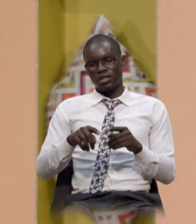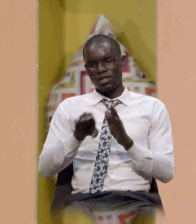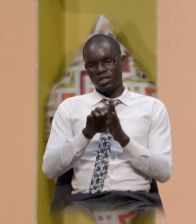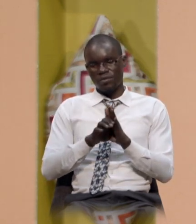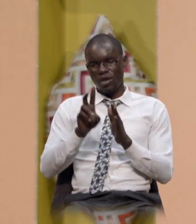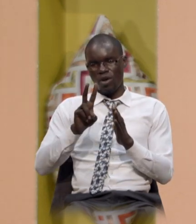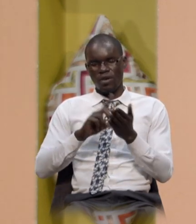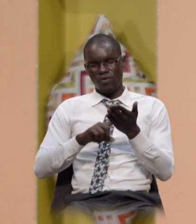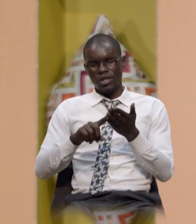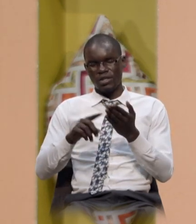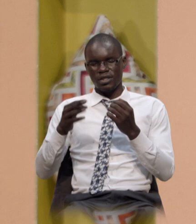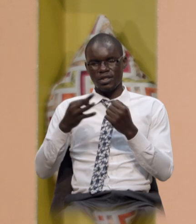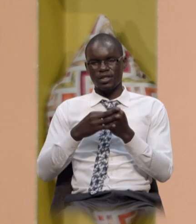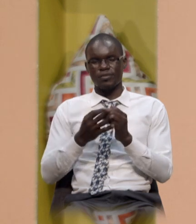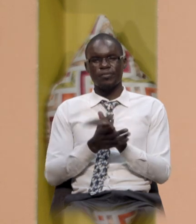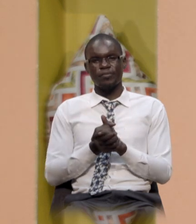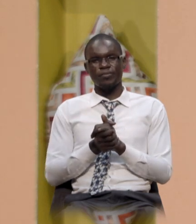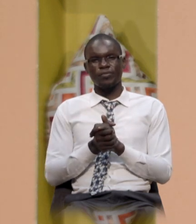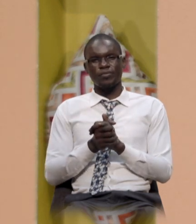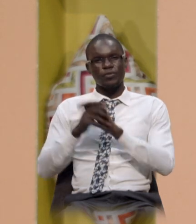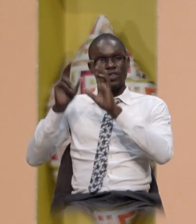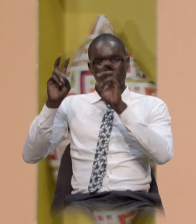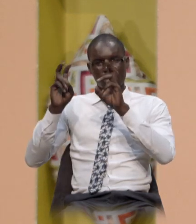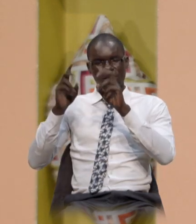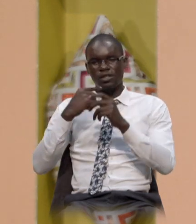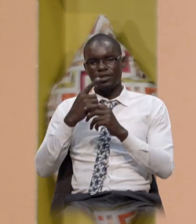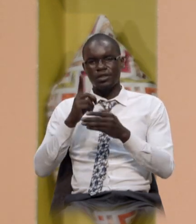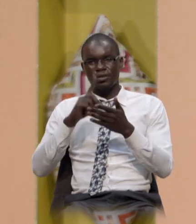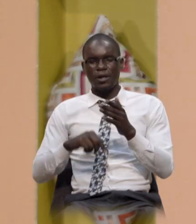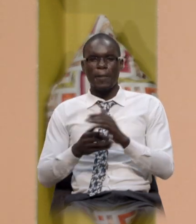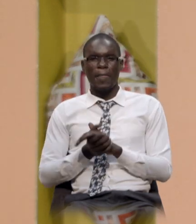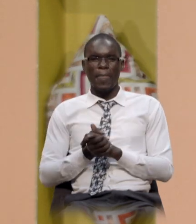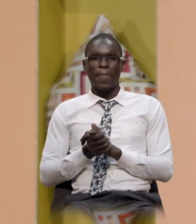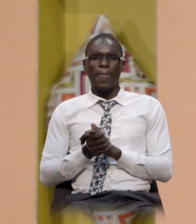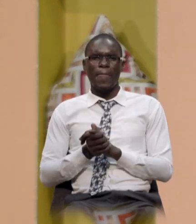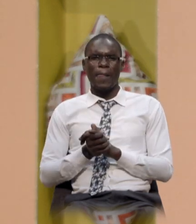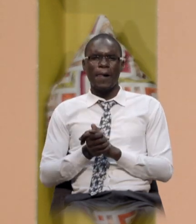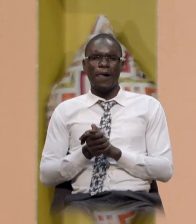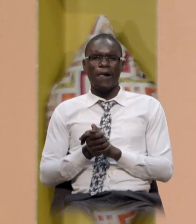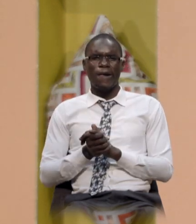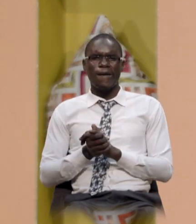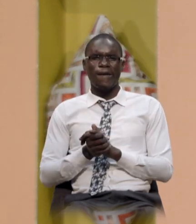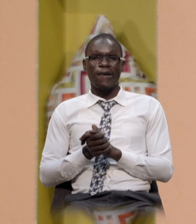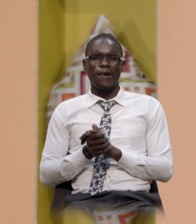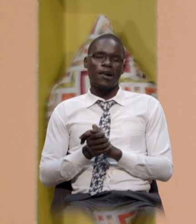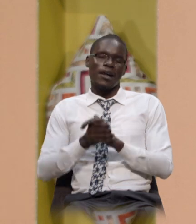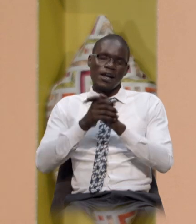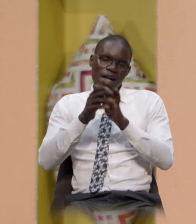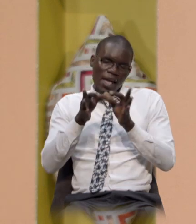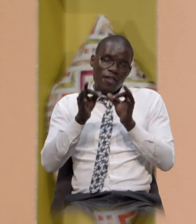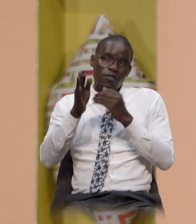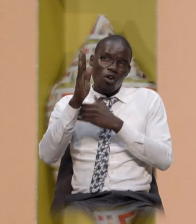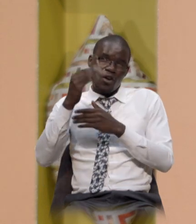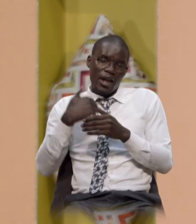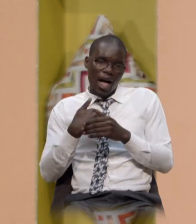fungu la 6 mpaka la 8. Na mada yetu inazungumza ikisema ya kwamba Mungu akiwa na furaha ya